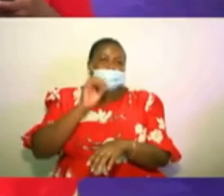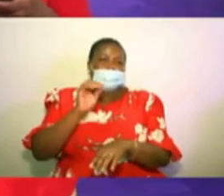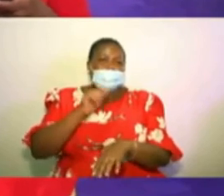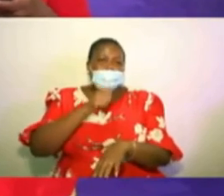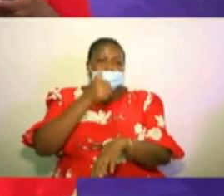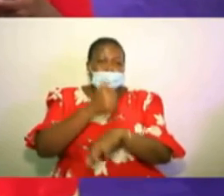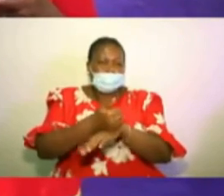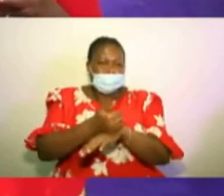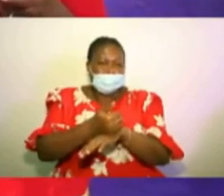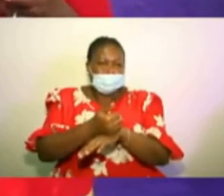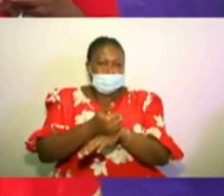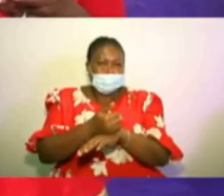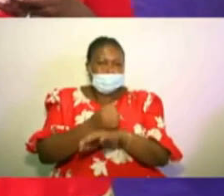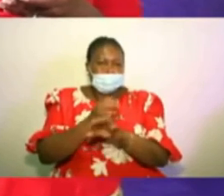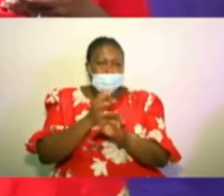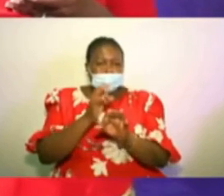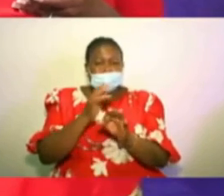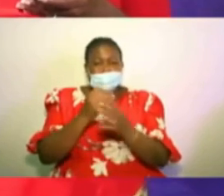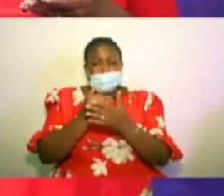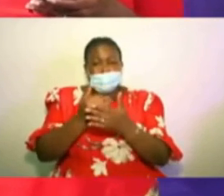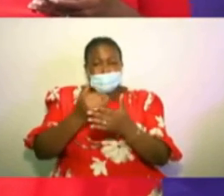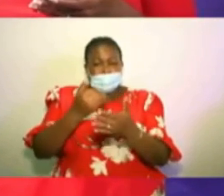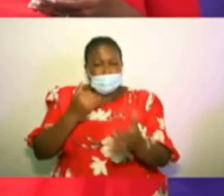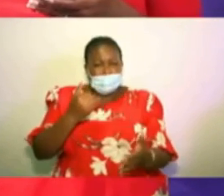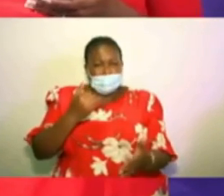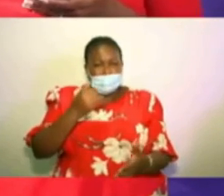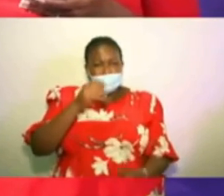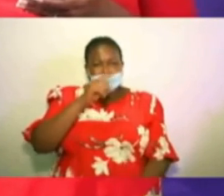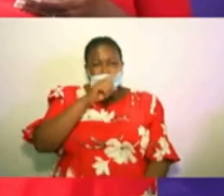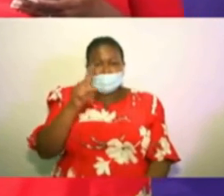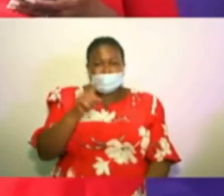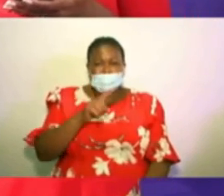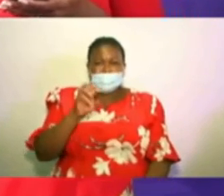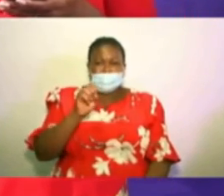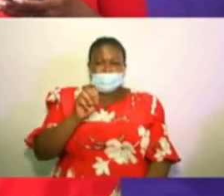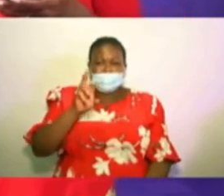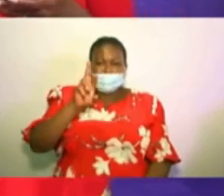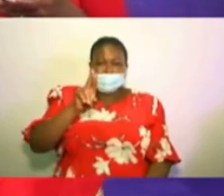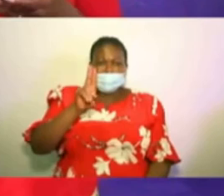ground. Then he will bring out the capstone to shout off.